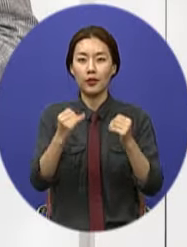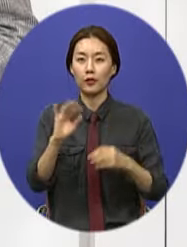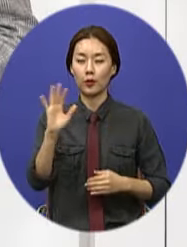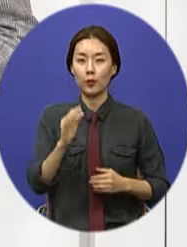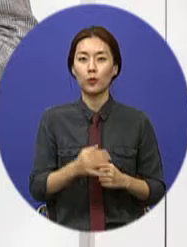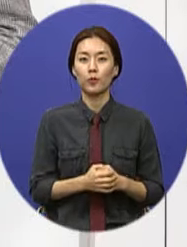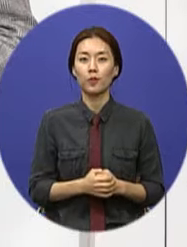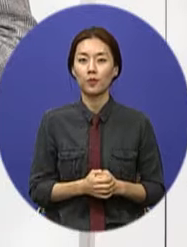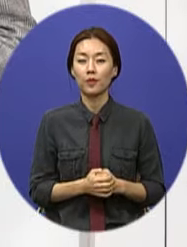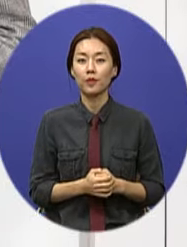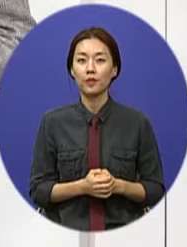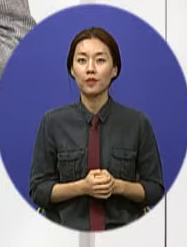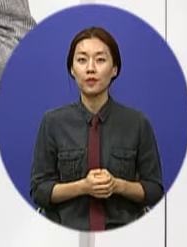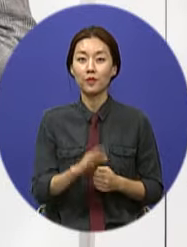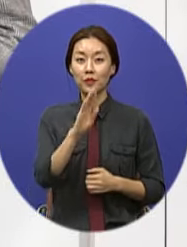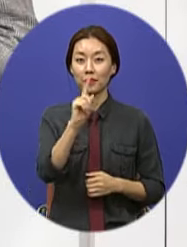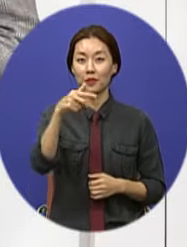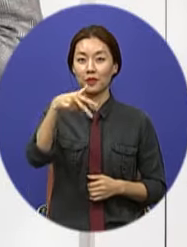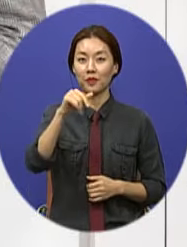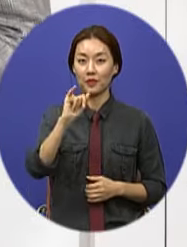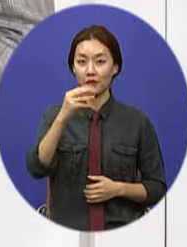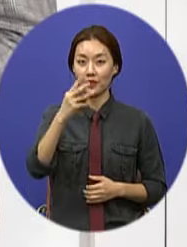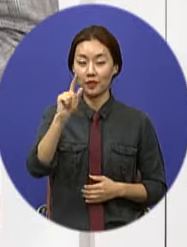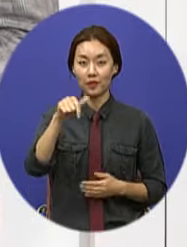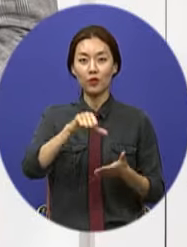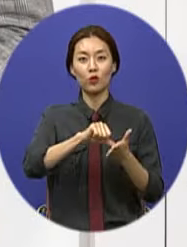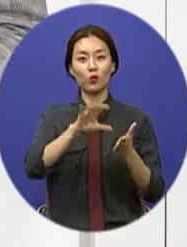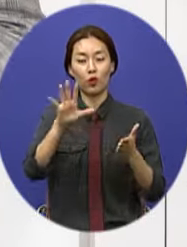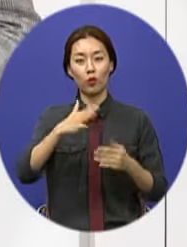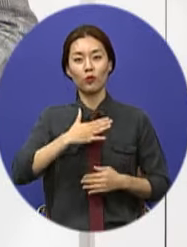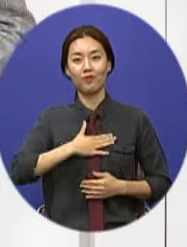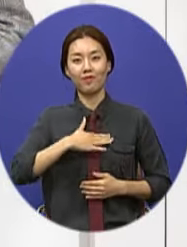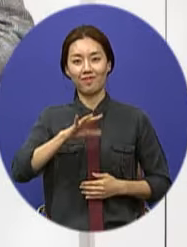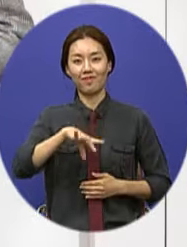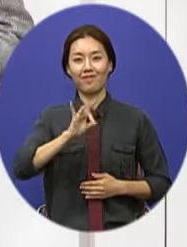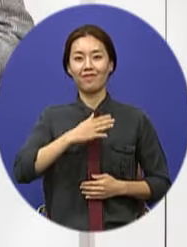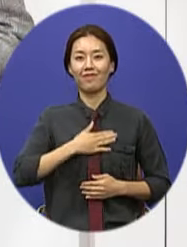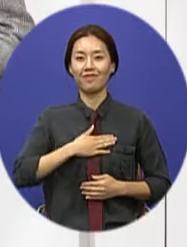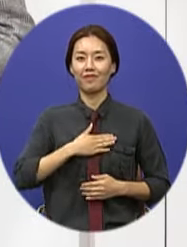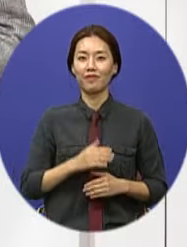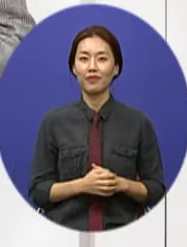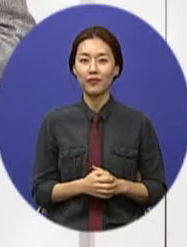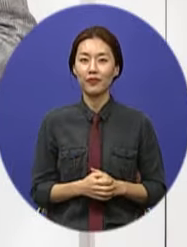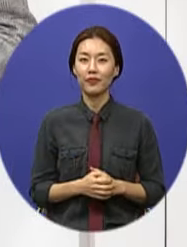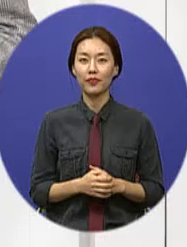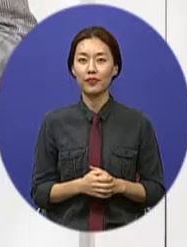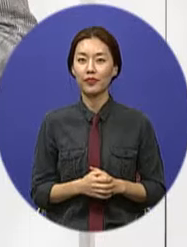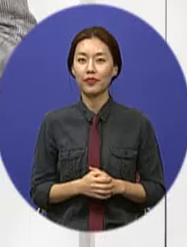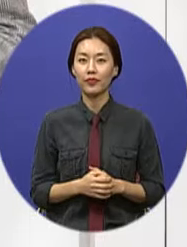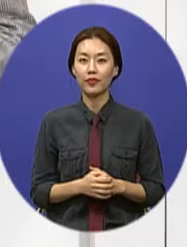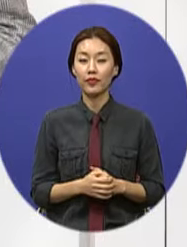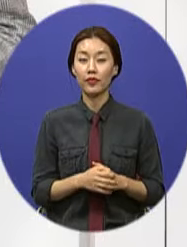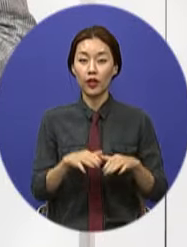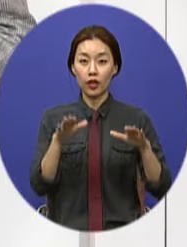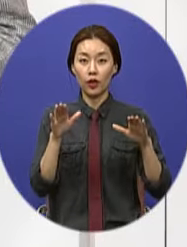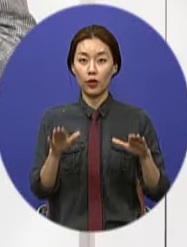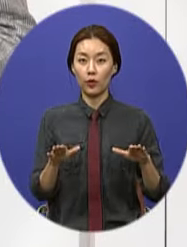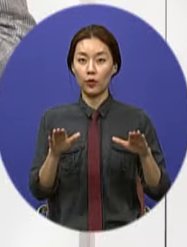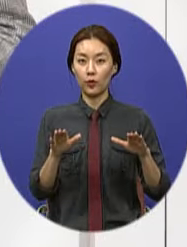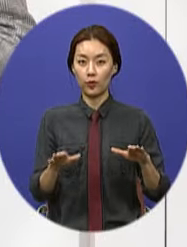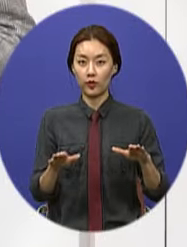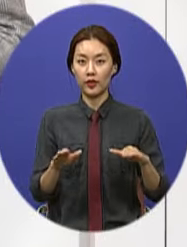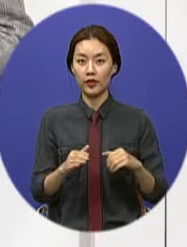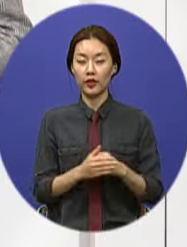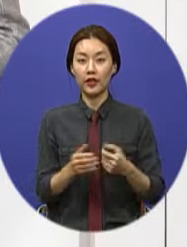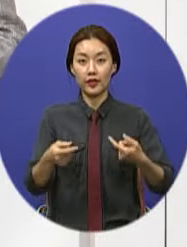않습니다. 그렇군요. 바지락이 예. 유명하다. 아, 네. 처음 알았습니다. 네. 네. 그렇군요. 네. 자, 오늘은 또